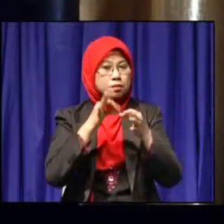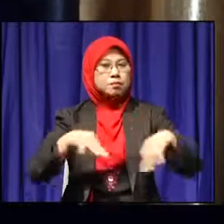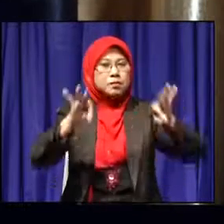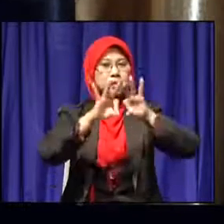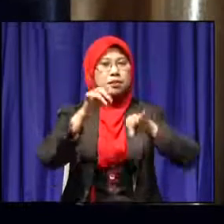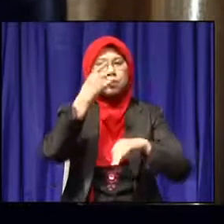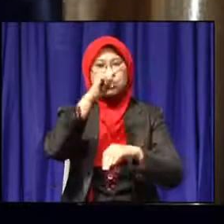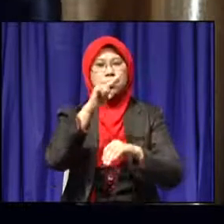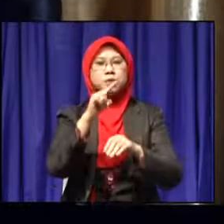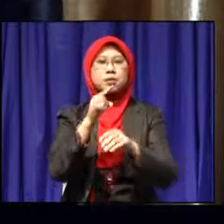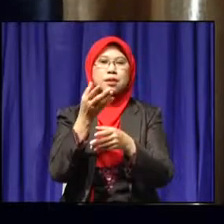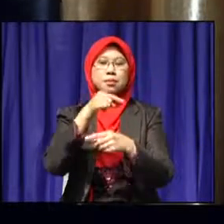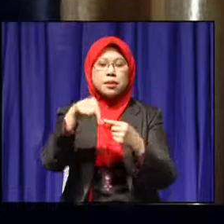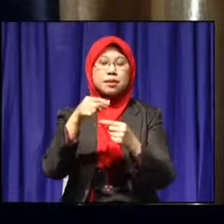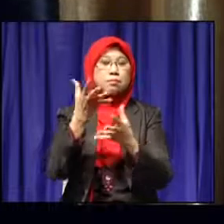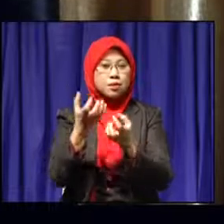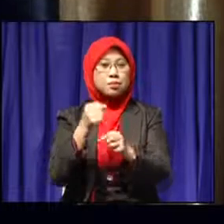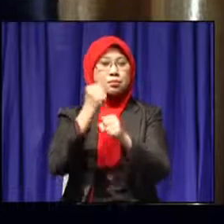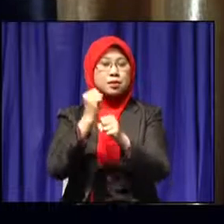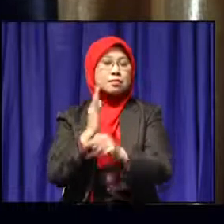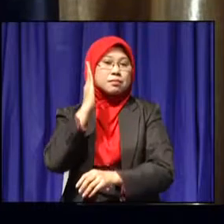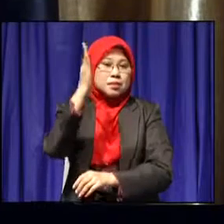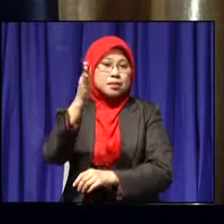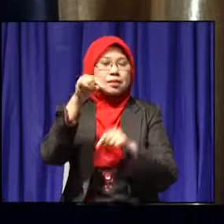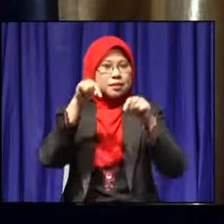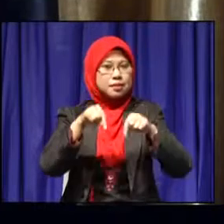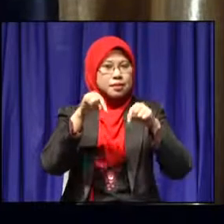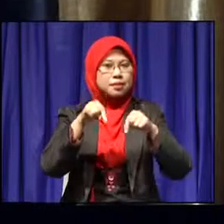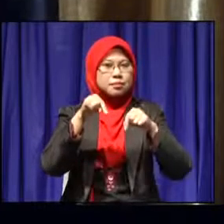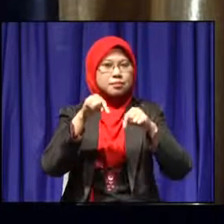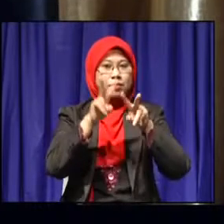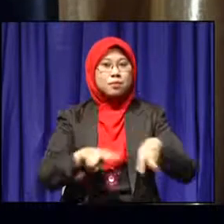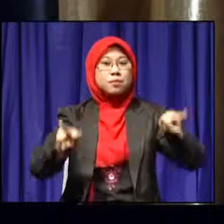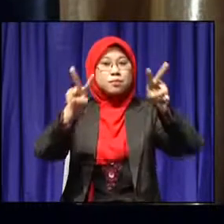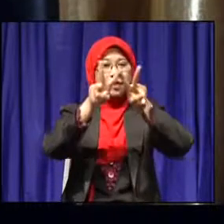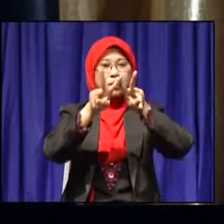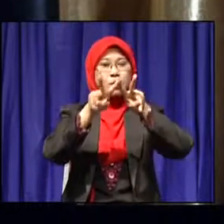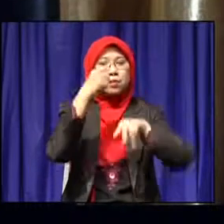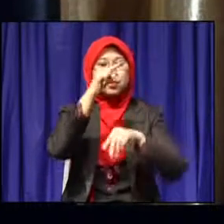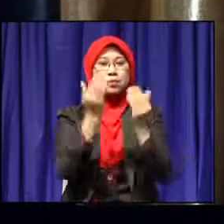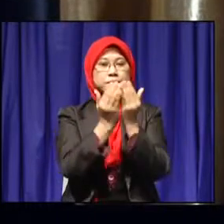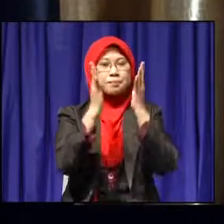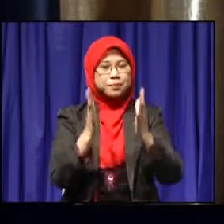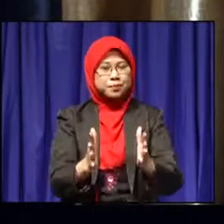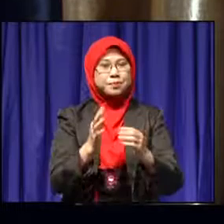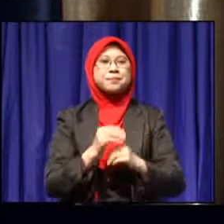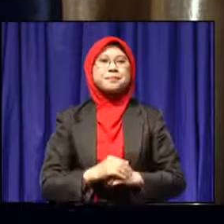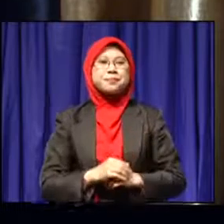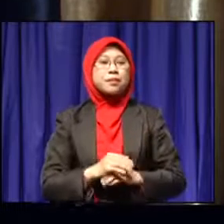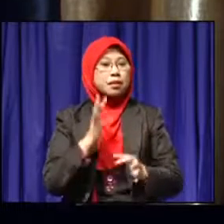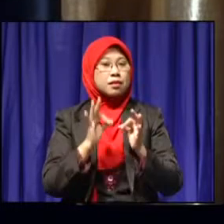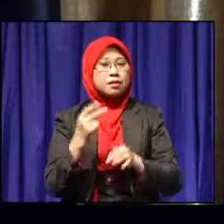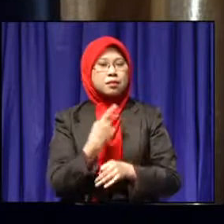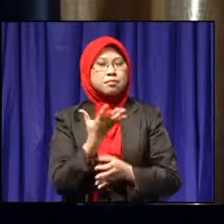pekerjaan pada masa depan dan juga sebagai satu gila tambah kepada murid dan kalau kita